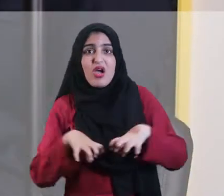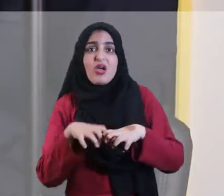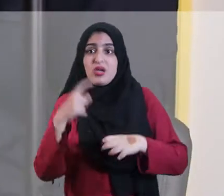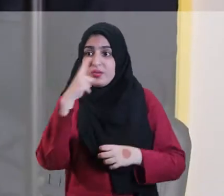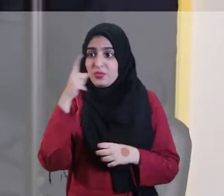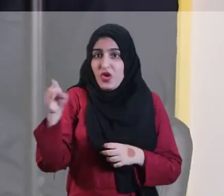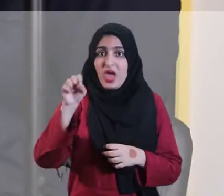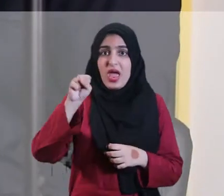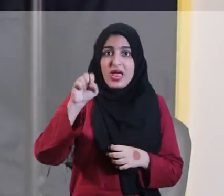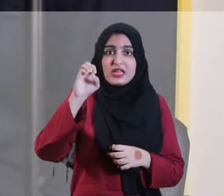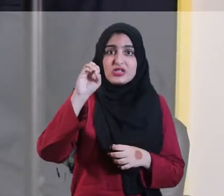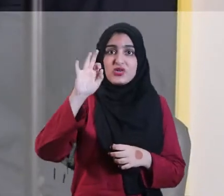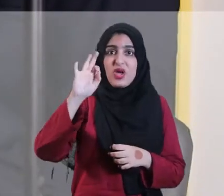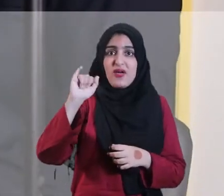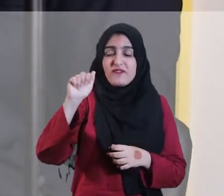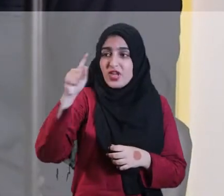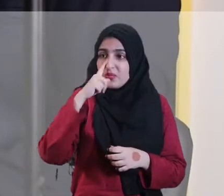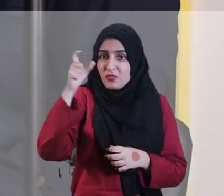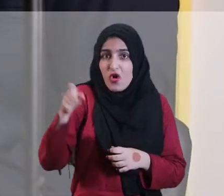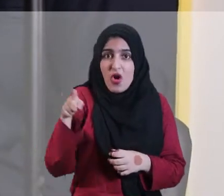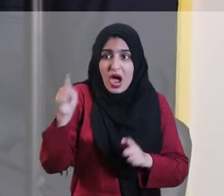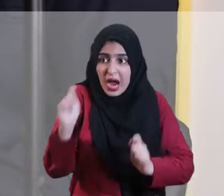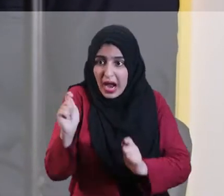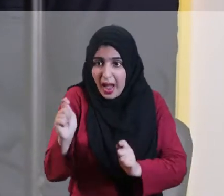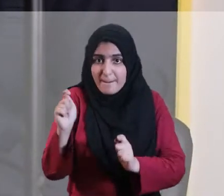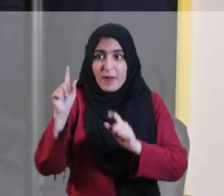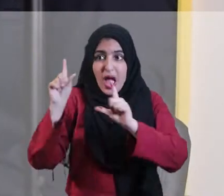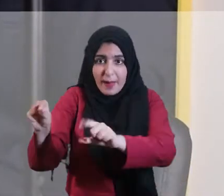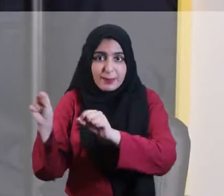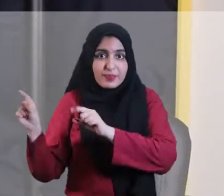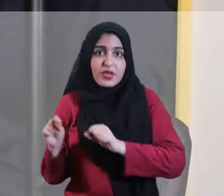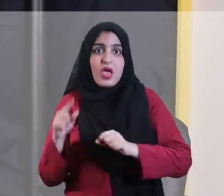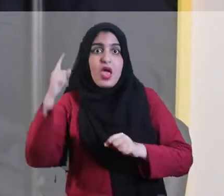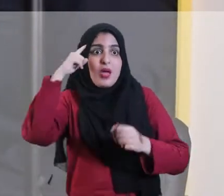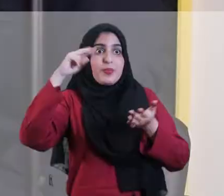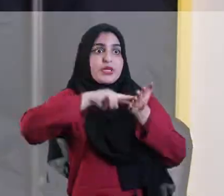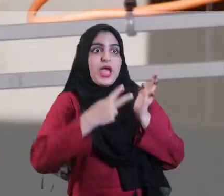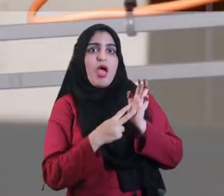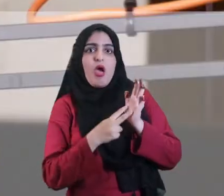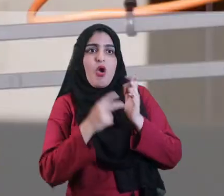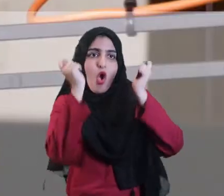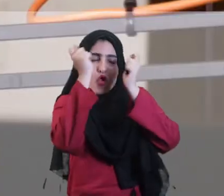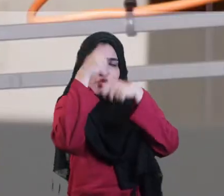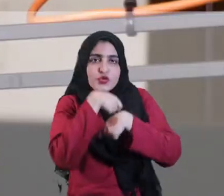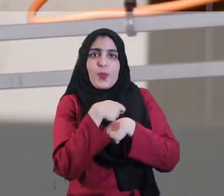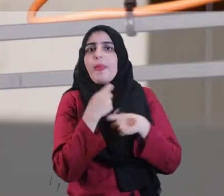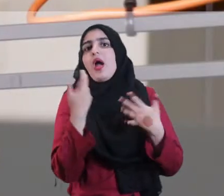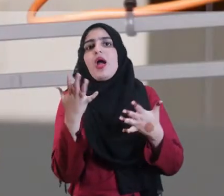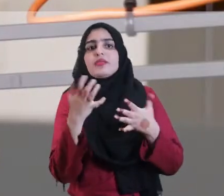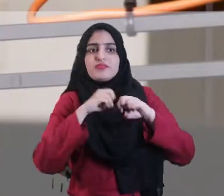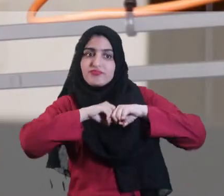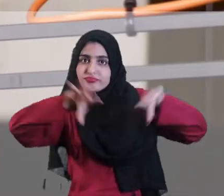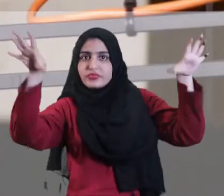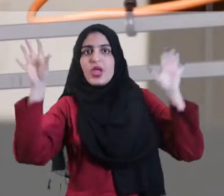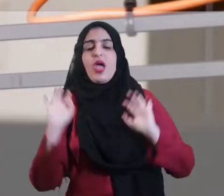मिडूइंग अब टैलंट को छुपना छुपाना मुश्किल होता